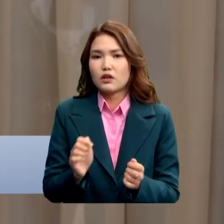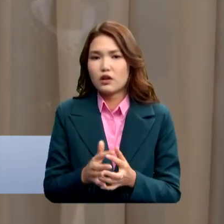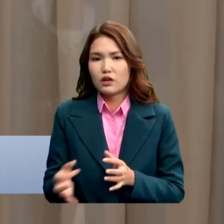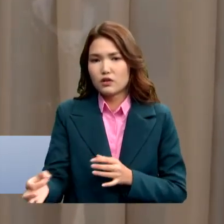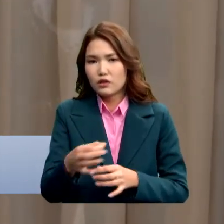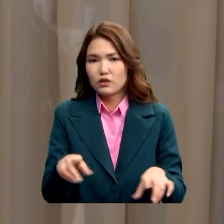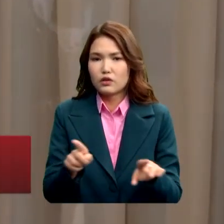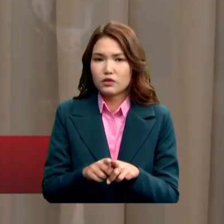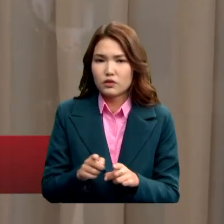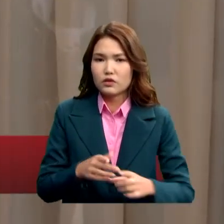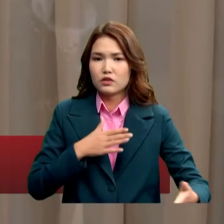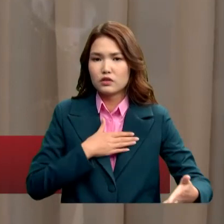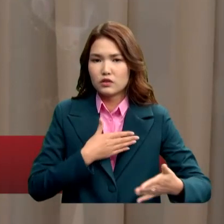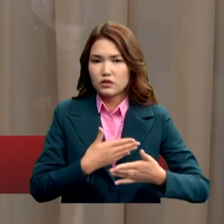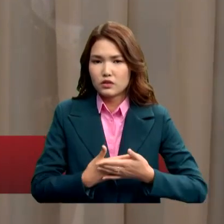келіп жатқан жастарды